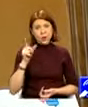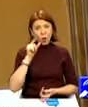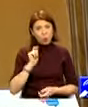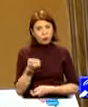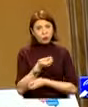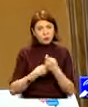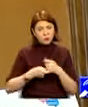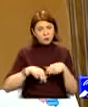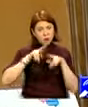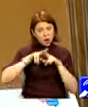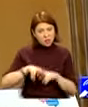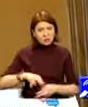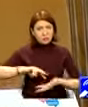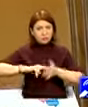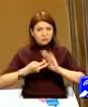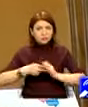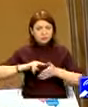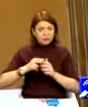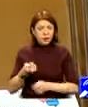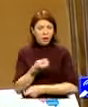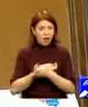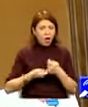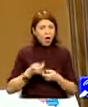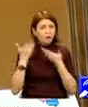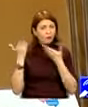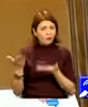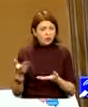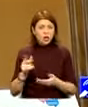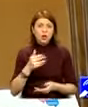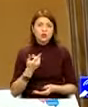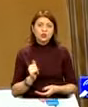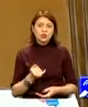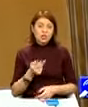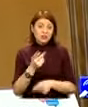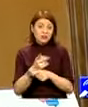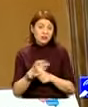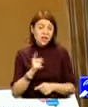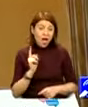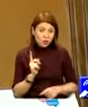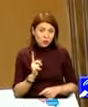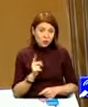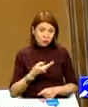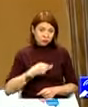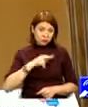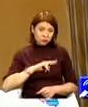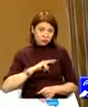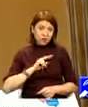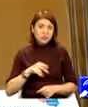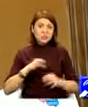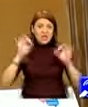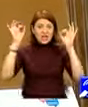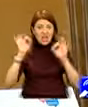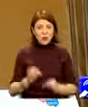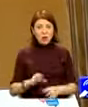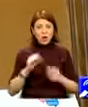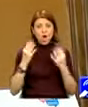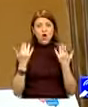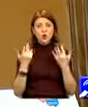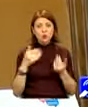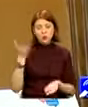aceasta își administreze afacerea și datoria statului se reducă birocrația